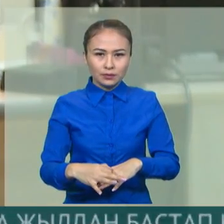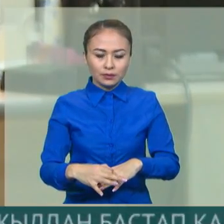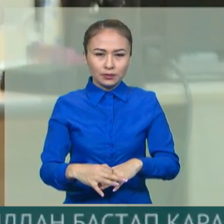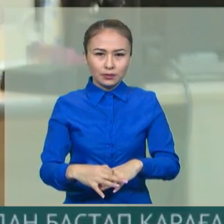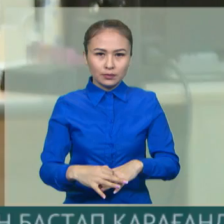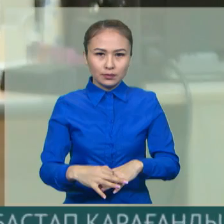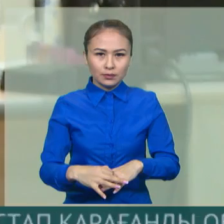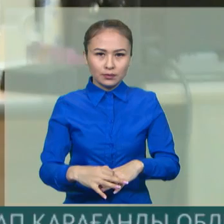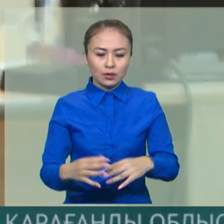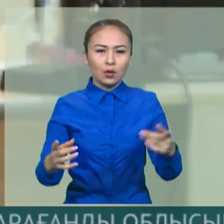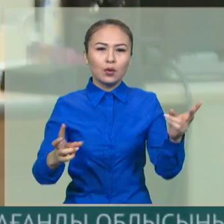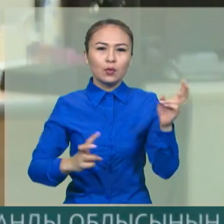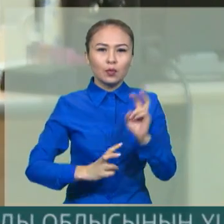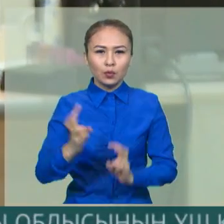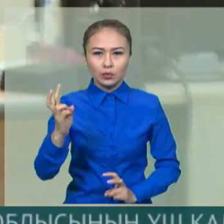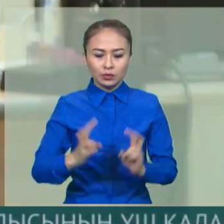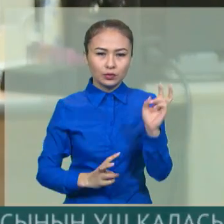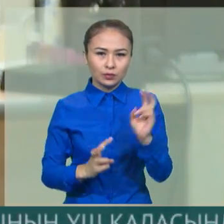өндірістік